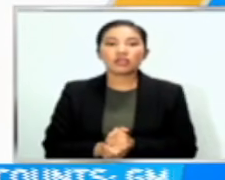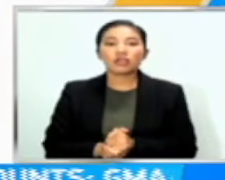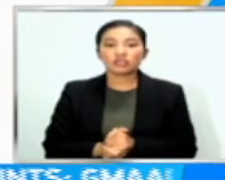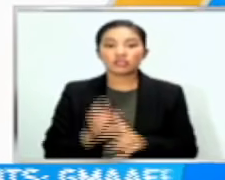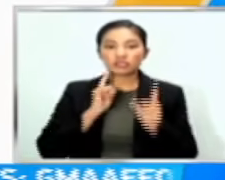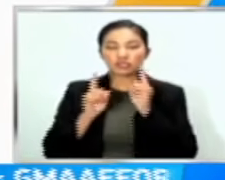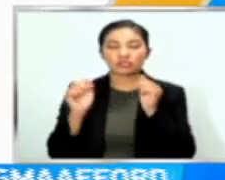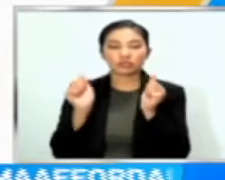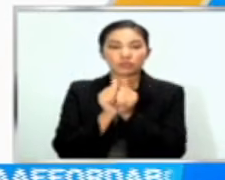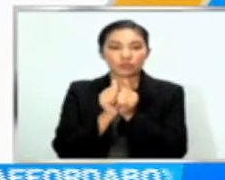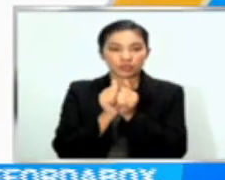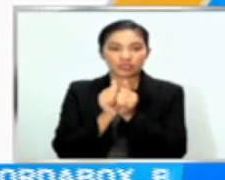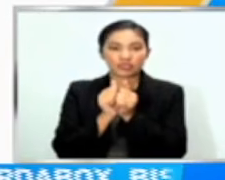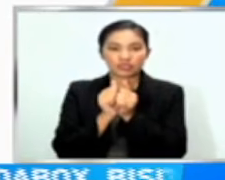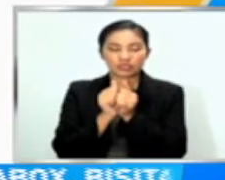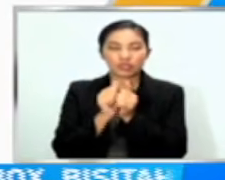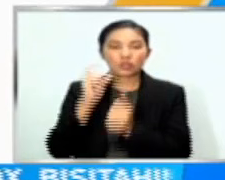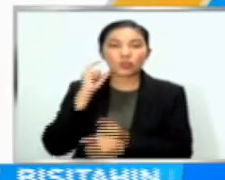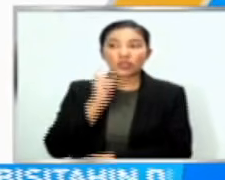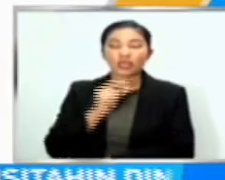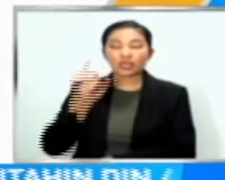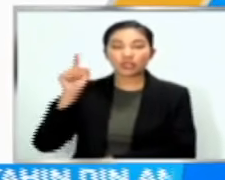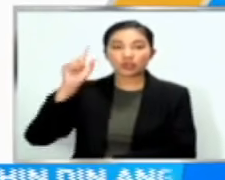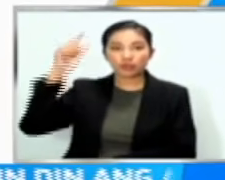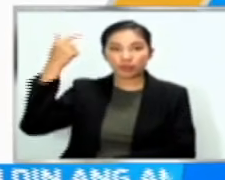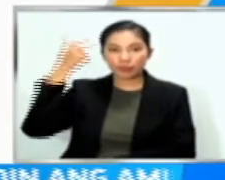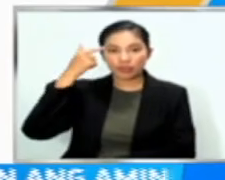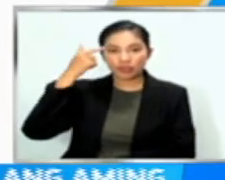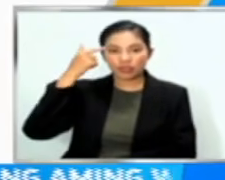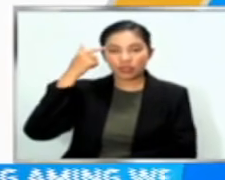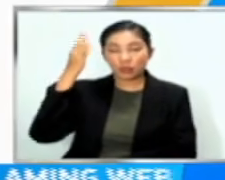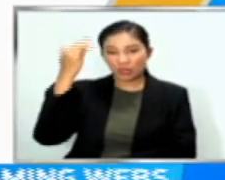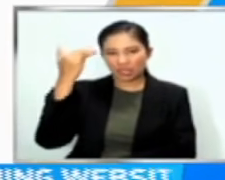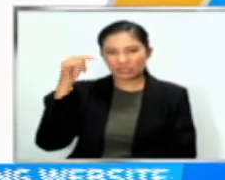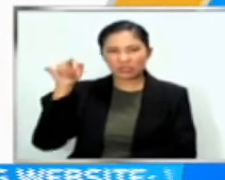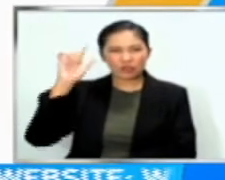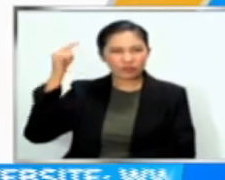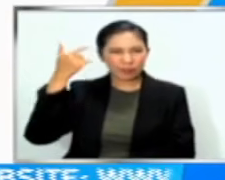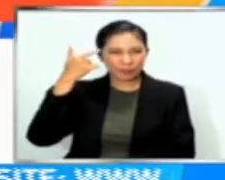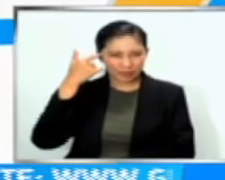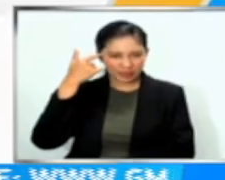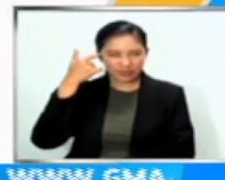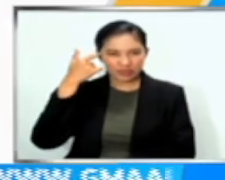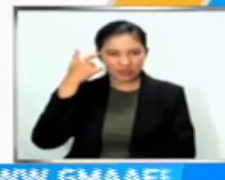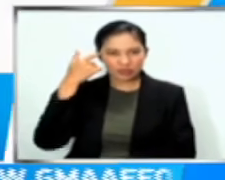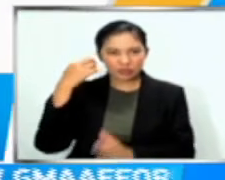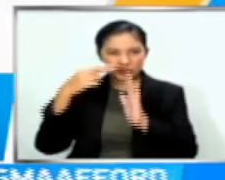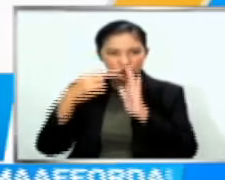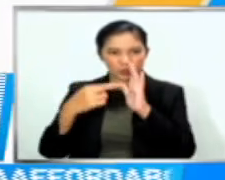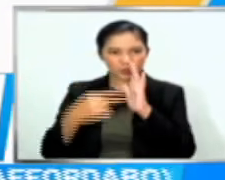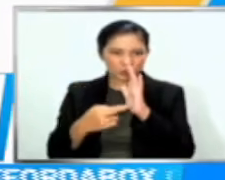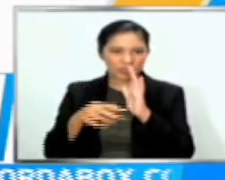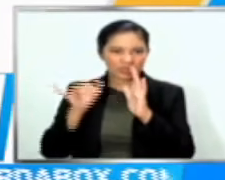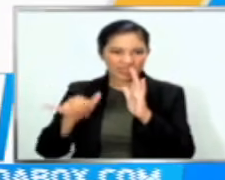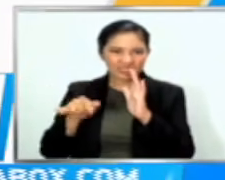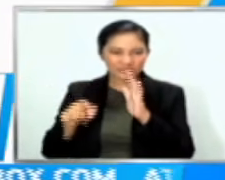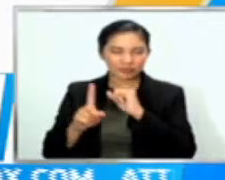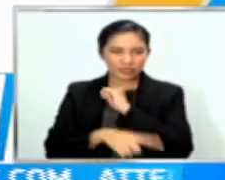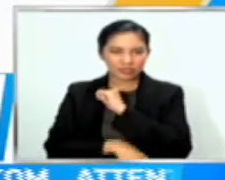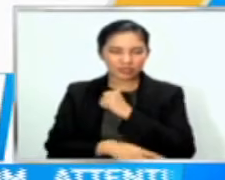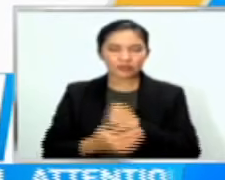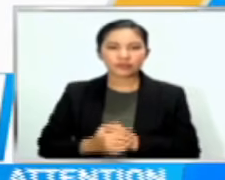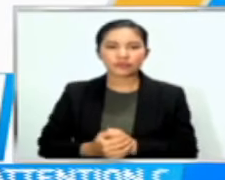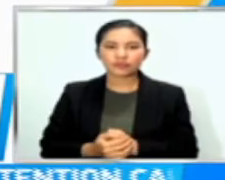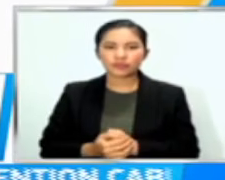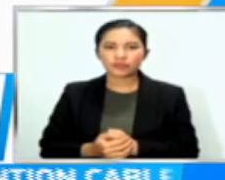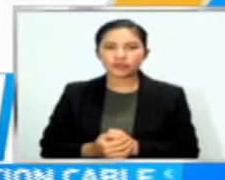ma-address itong issue na ito kasi government imposed naman itong immigration fines or fees. Sir, para i-waive yung fines